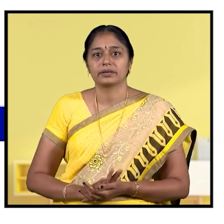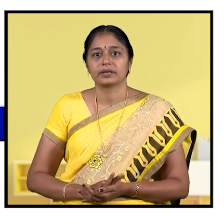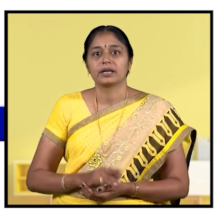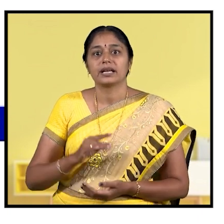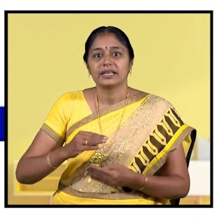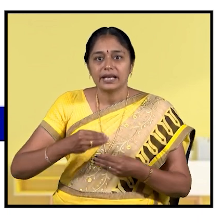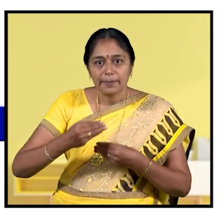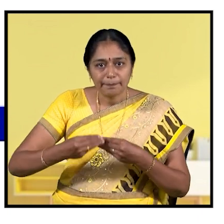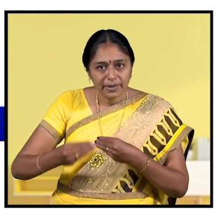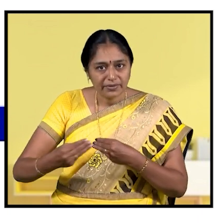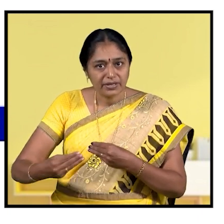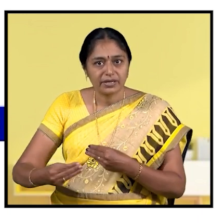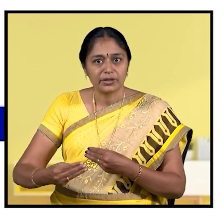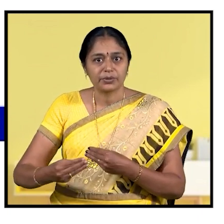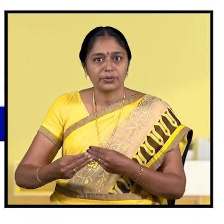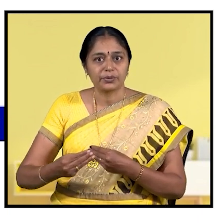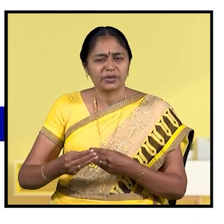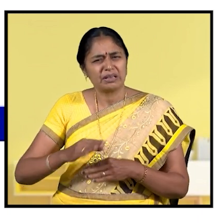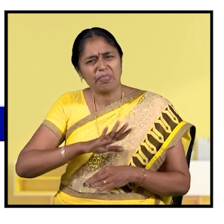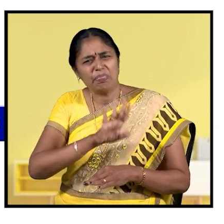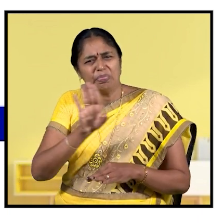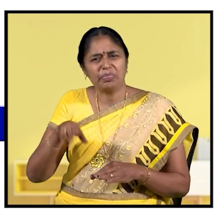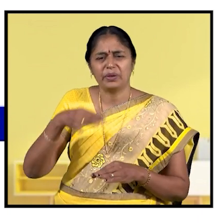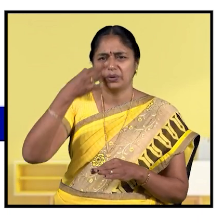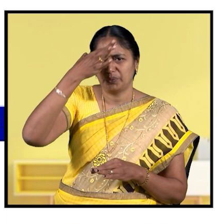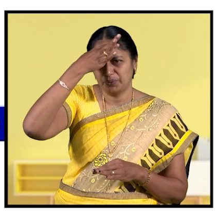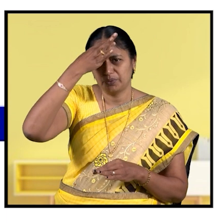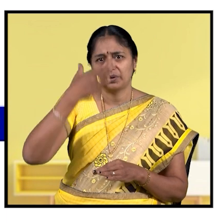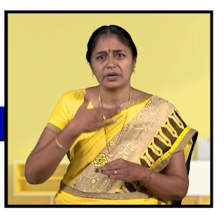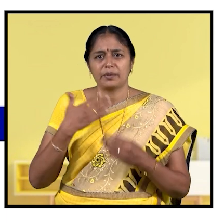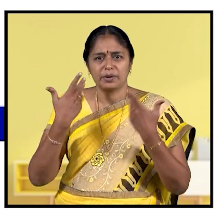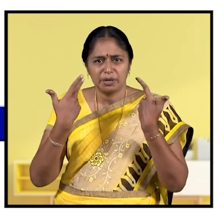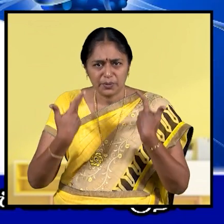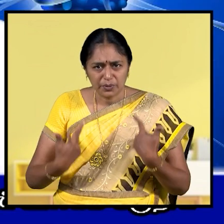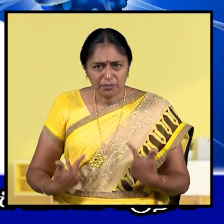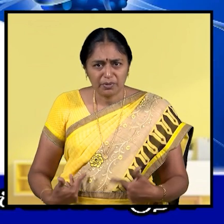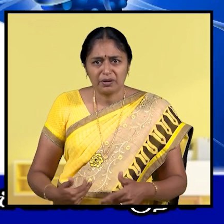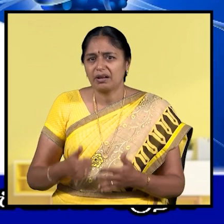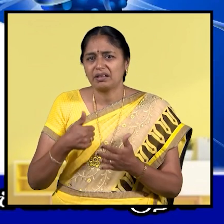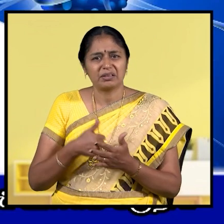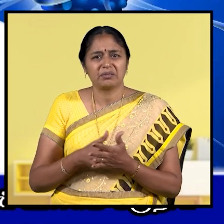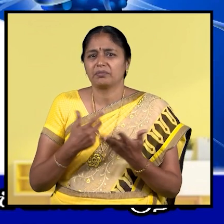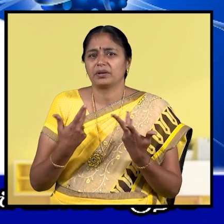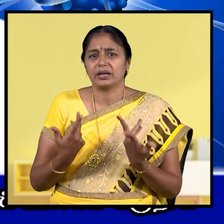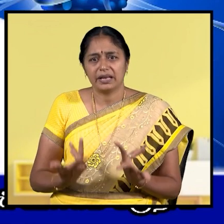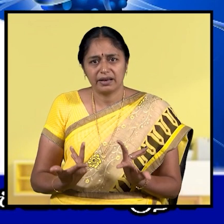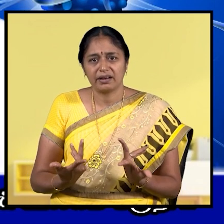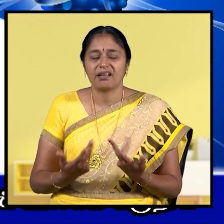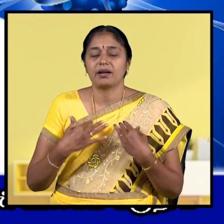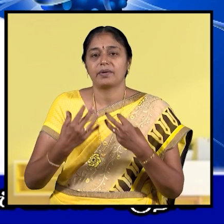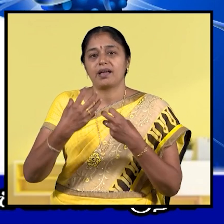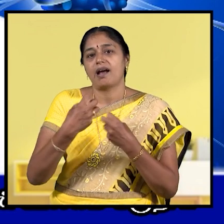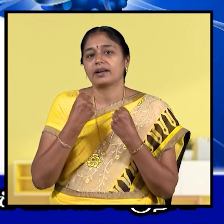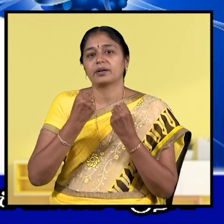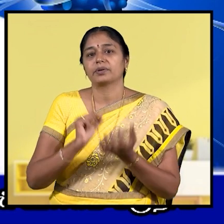வச்சிங்களேன் இந்த நோயின் பாதிப்பு மிக எளிதில் ஏற்படுங்கிறான். இந்த நோய் மட்டும் இல்லை எந்த நோயுமே நம்ம உடம்புல வந்து நோய் தடைக்காப்பு மண்டலம் பலவீனமாக இருந்துச்சுன்னா கண்டிப்பாக வந்து நம்மளை வந்து அட்டாக்